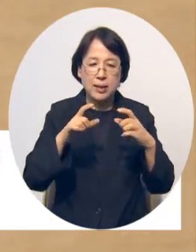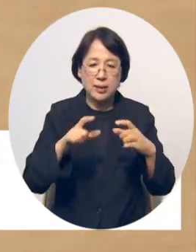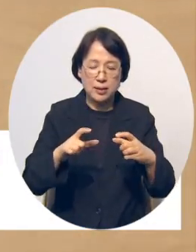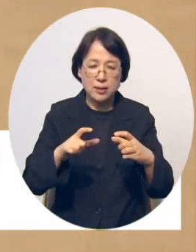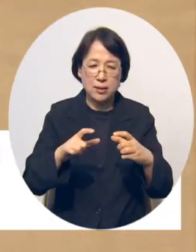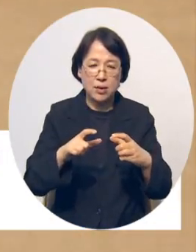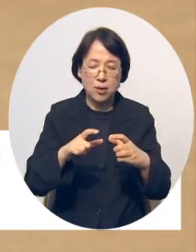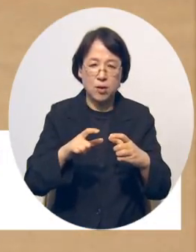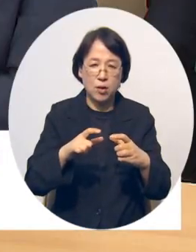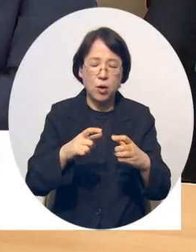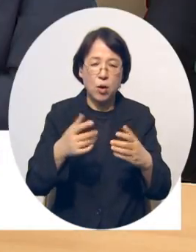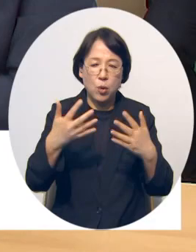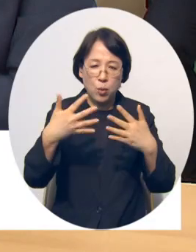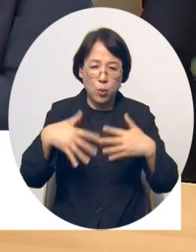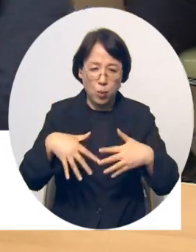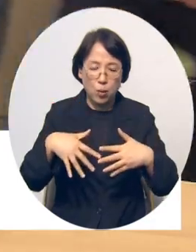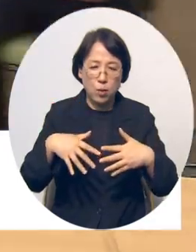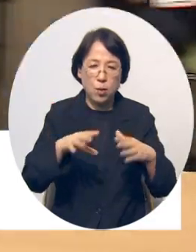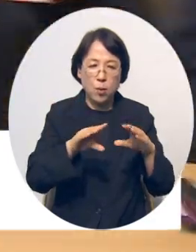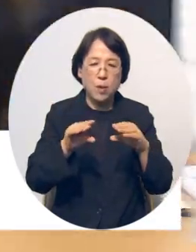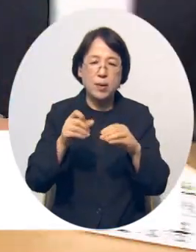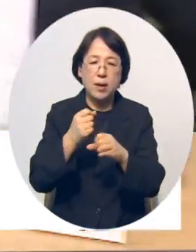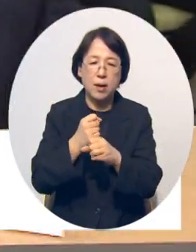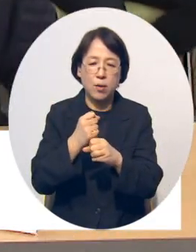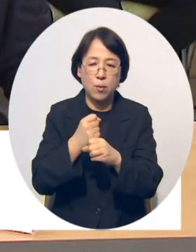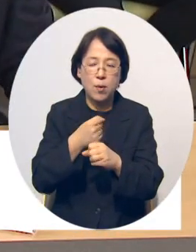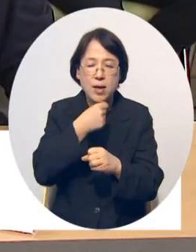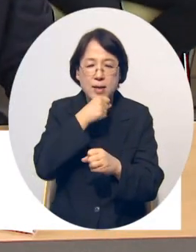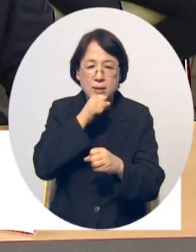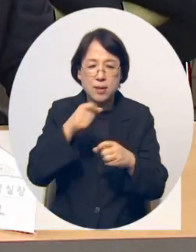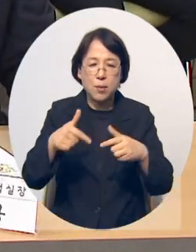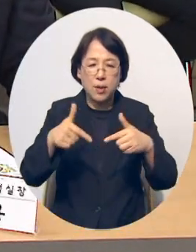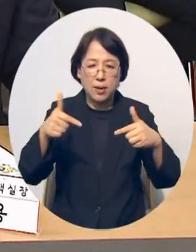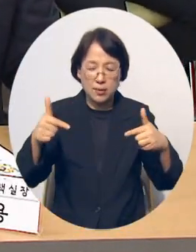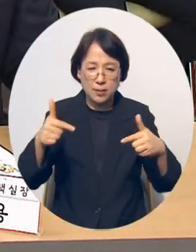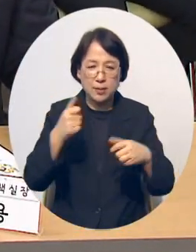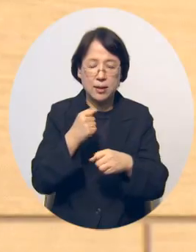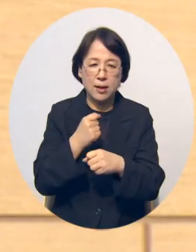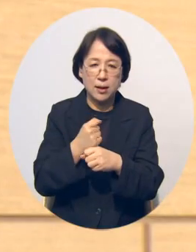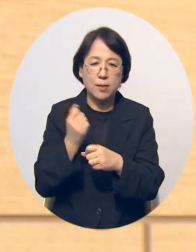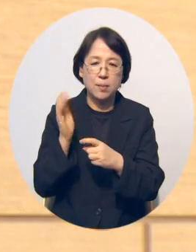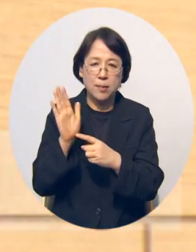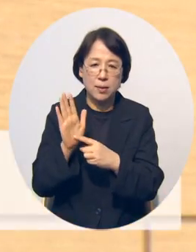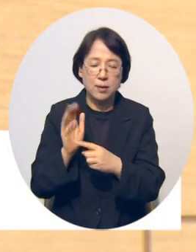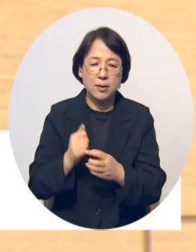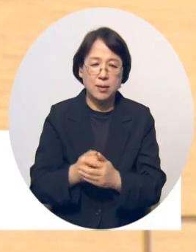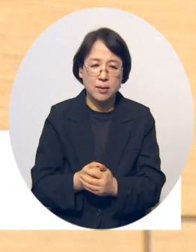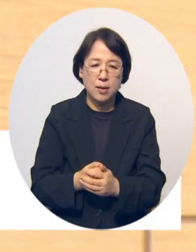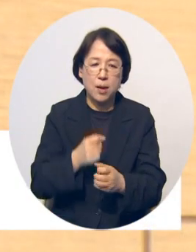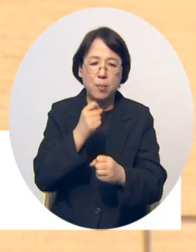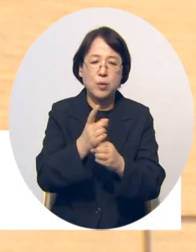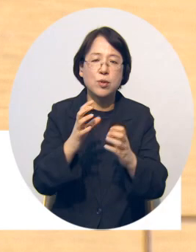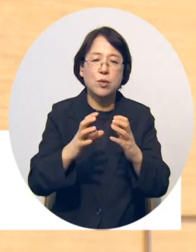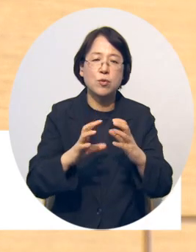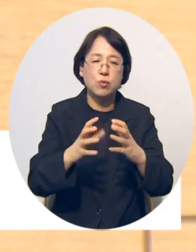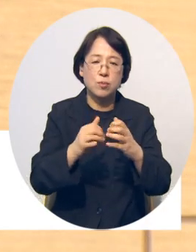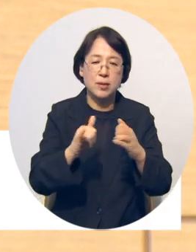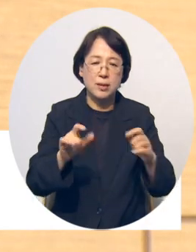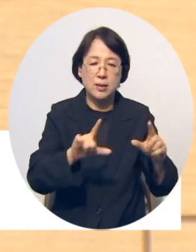완화, 기반시설 지원 확대 등으로 인센티브를 늘려가고 있다고 덧붙였습니다. 이미 주민들이 살고